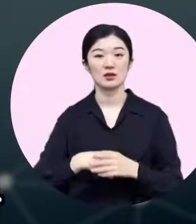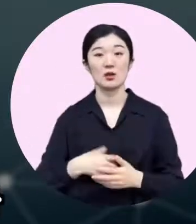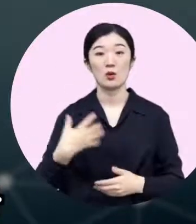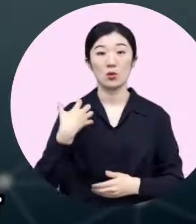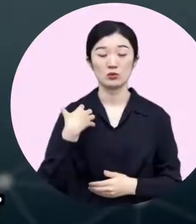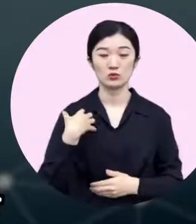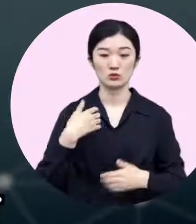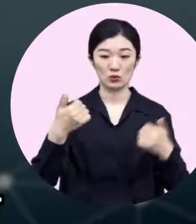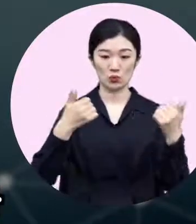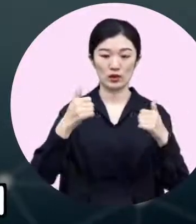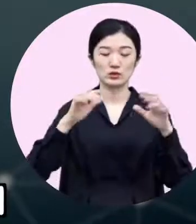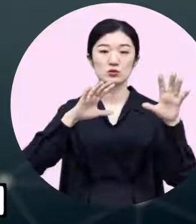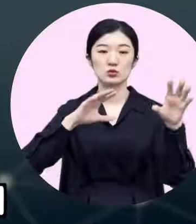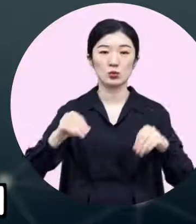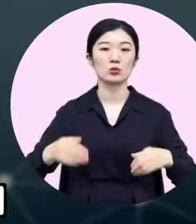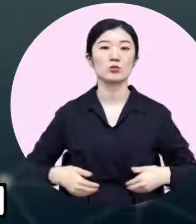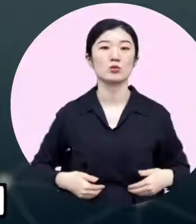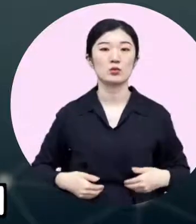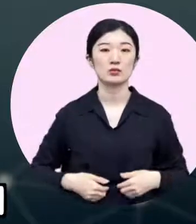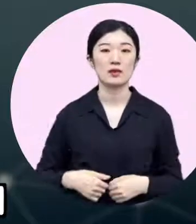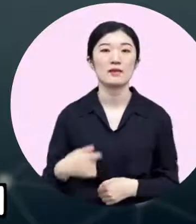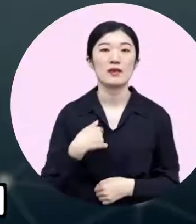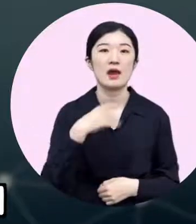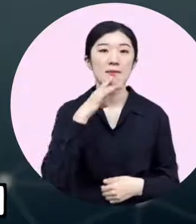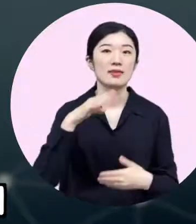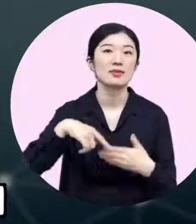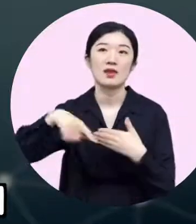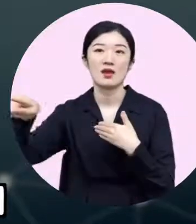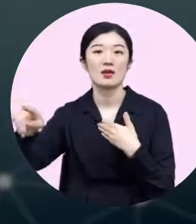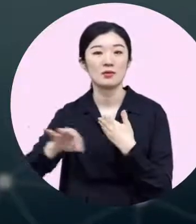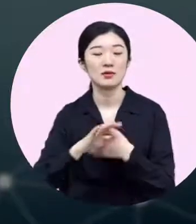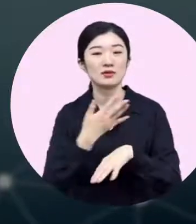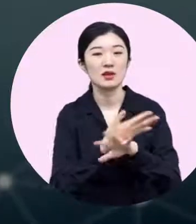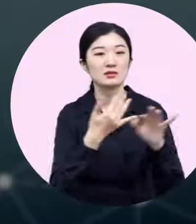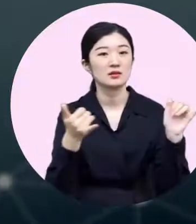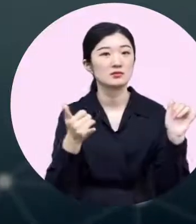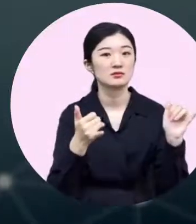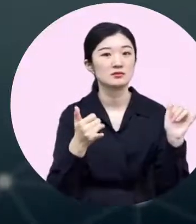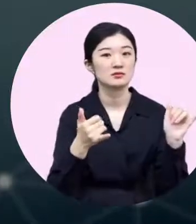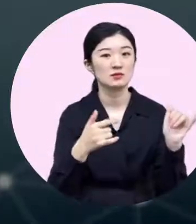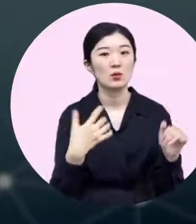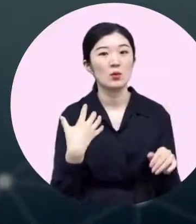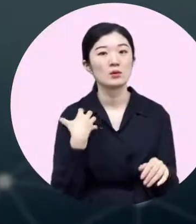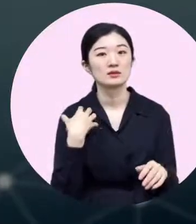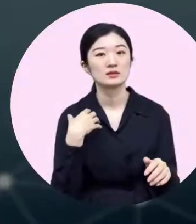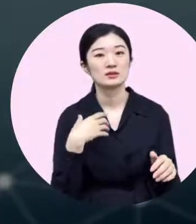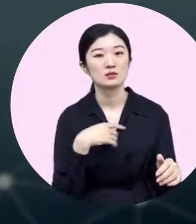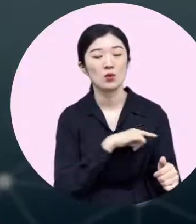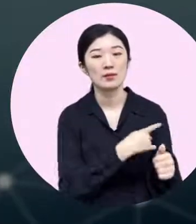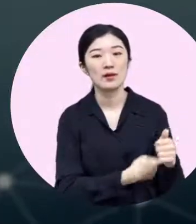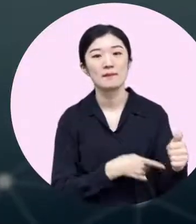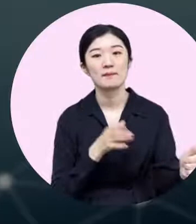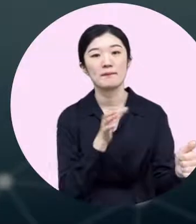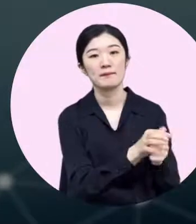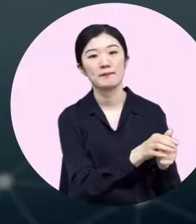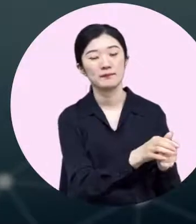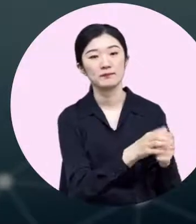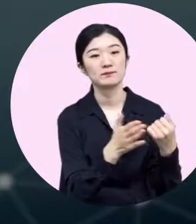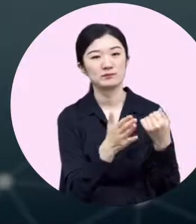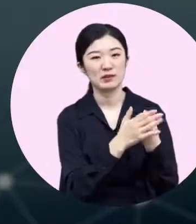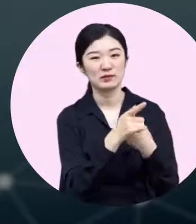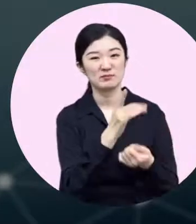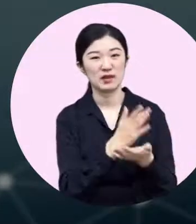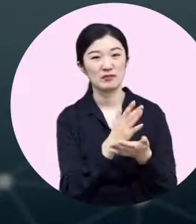회의 종료를 해주시는 게 좋습니다. 호스트만 그냥 나가기 해버리면 다른 사람이 이제 호스트 역할을 넘겨받을 수가 있거든요. 그러니까 그냥